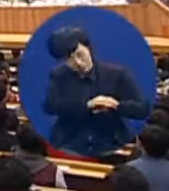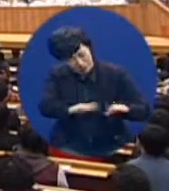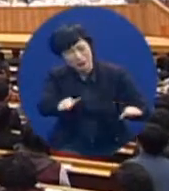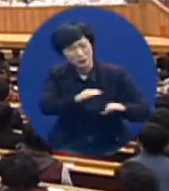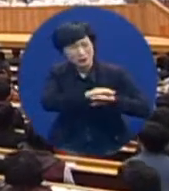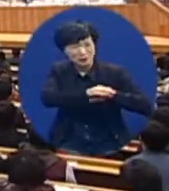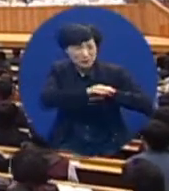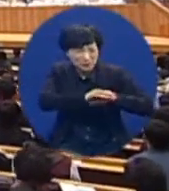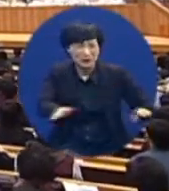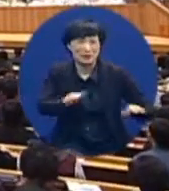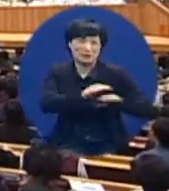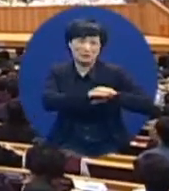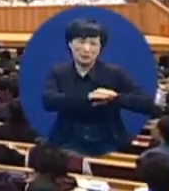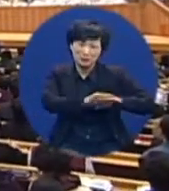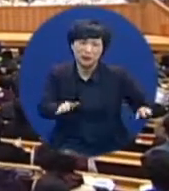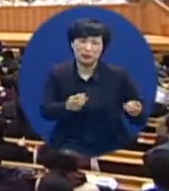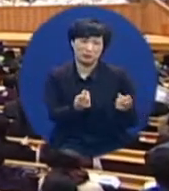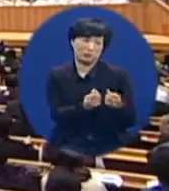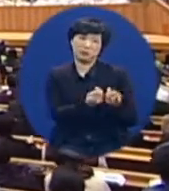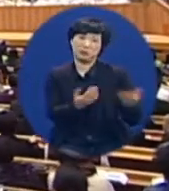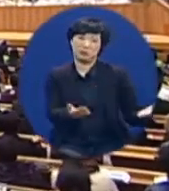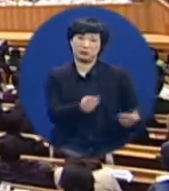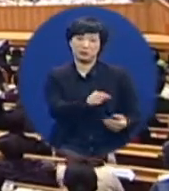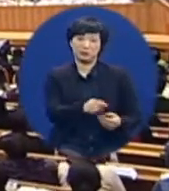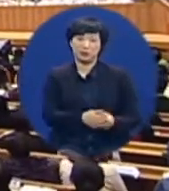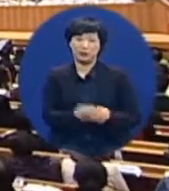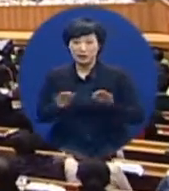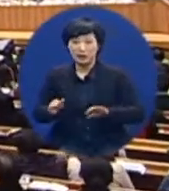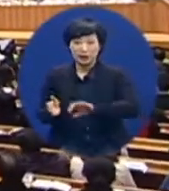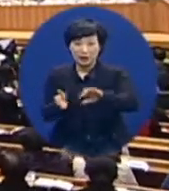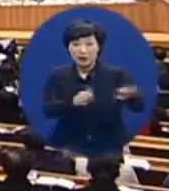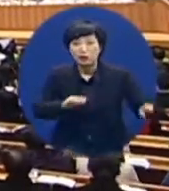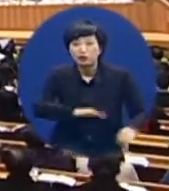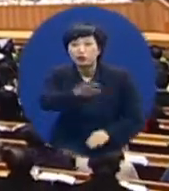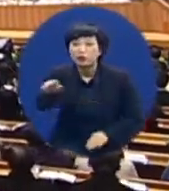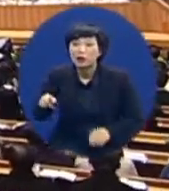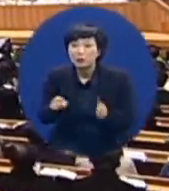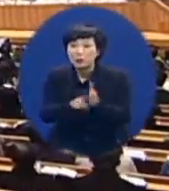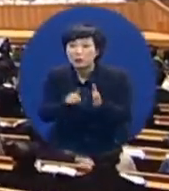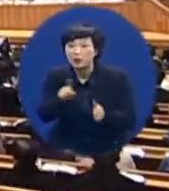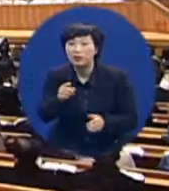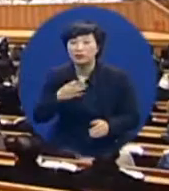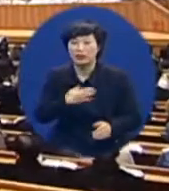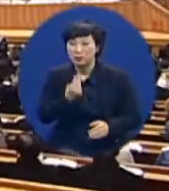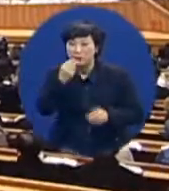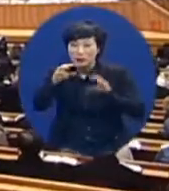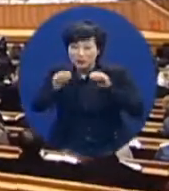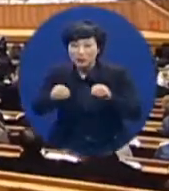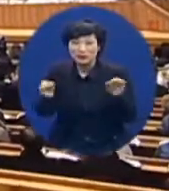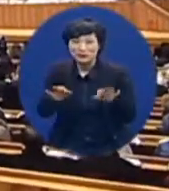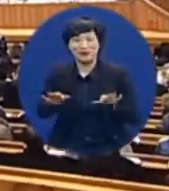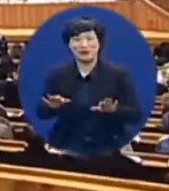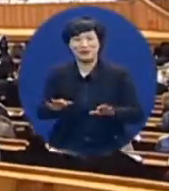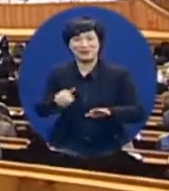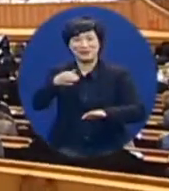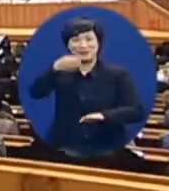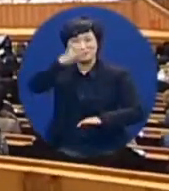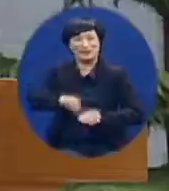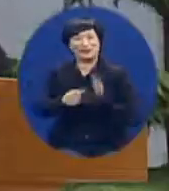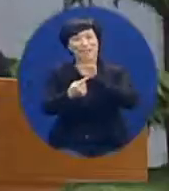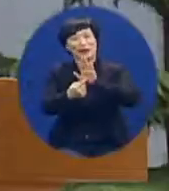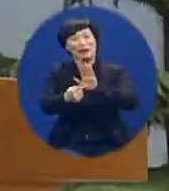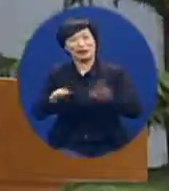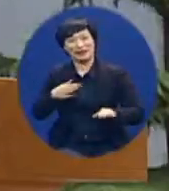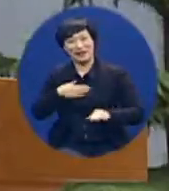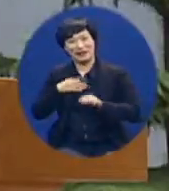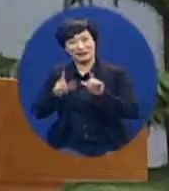무효, 아무 소용 없는 것들. However, our faith will be veiled forever as soon as